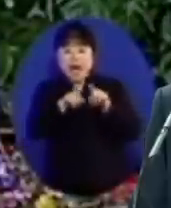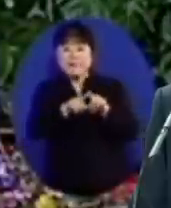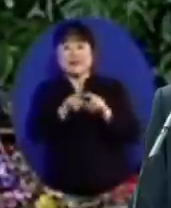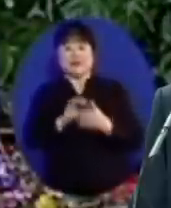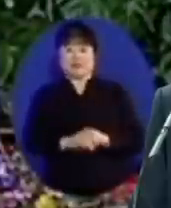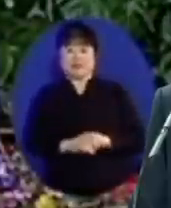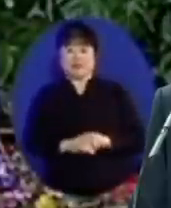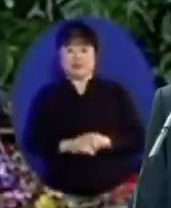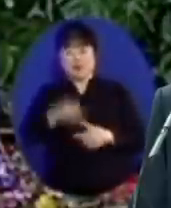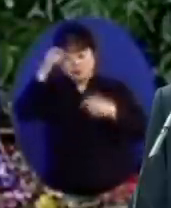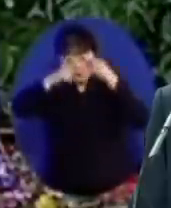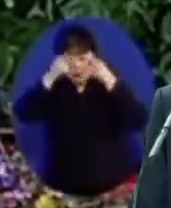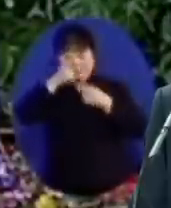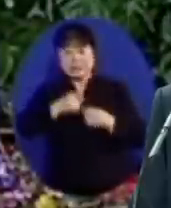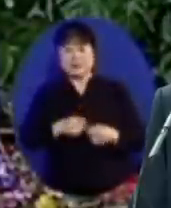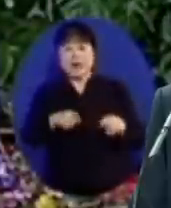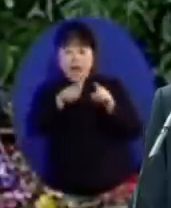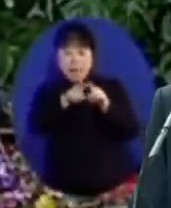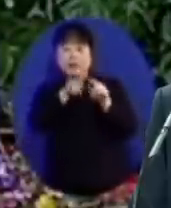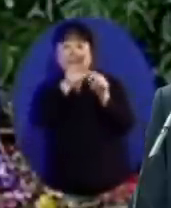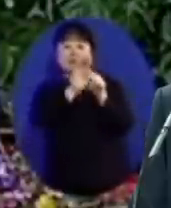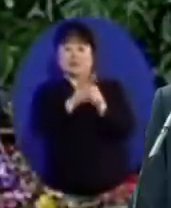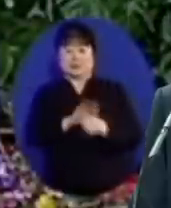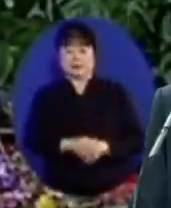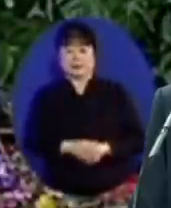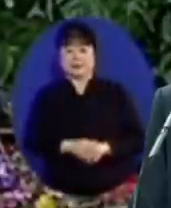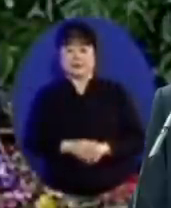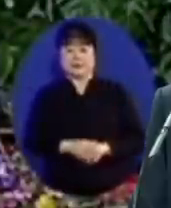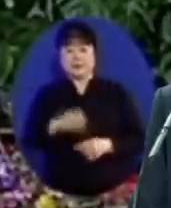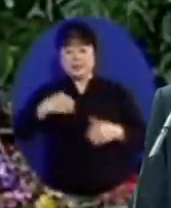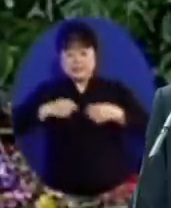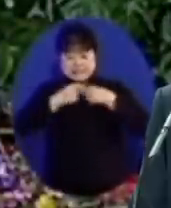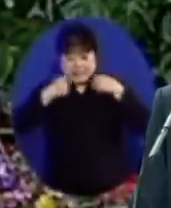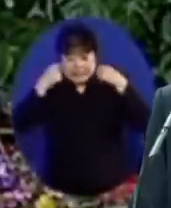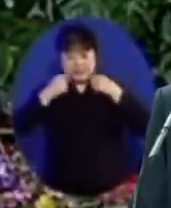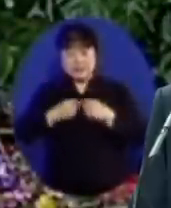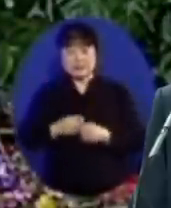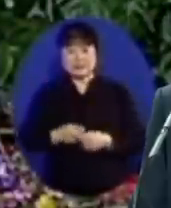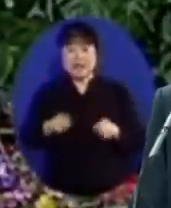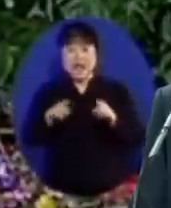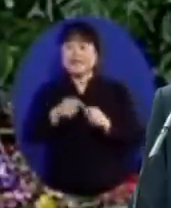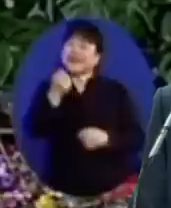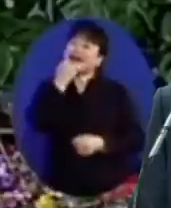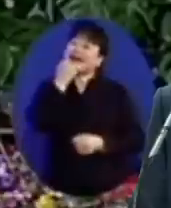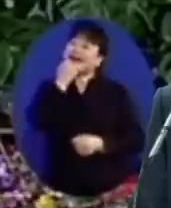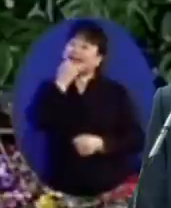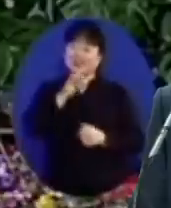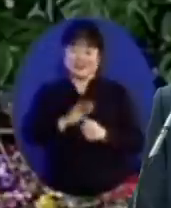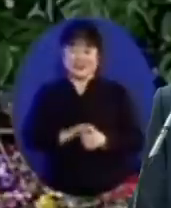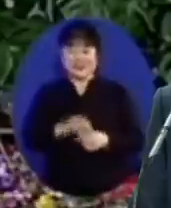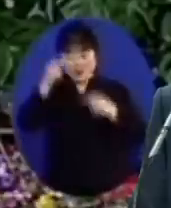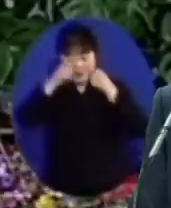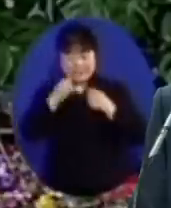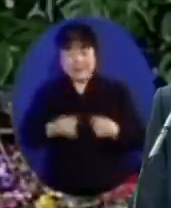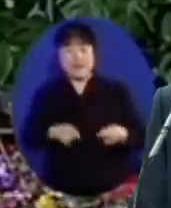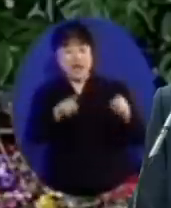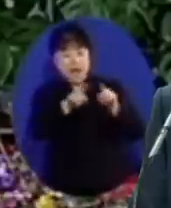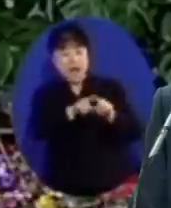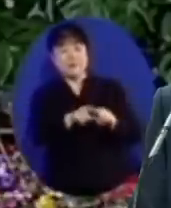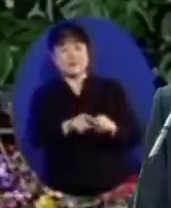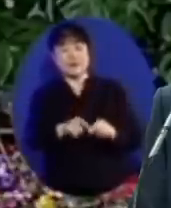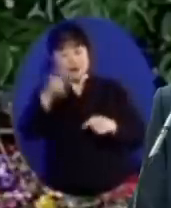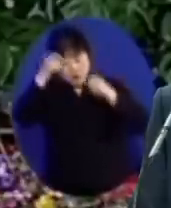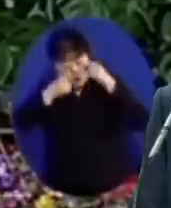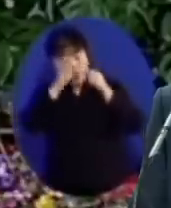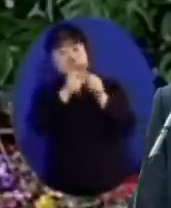즐거워하고 우는 자들과 함께 울라. 즐거워하는 자들은 함께 가서 웃어주고 우는 자에게는 가서 함께